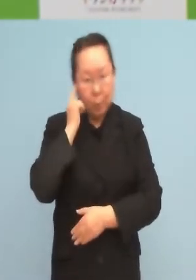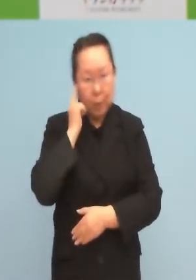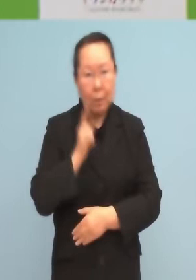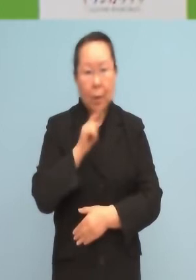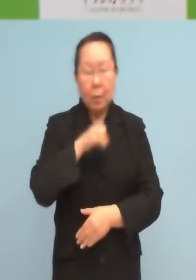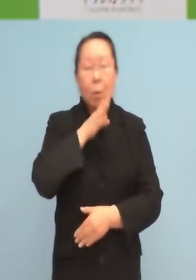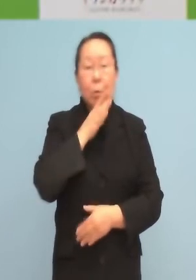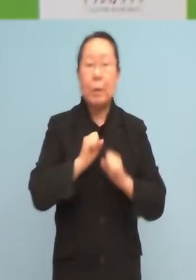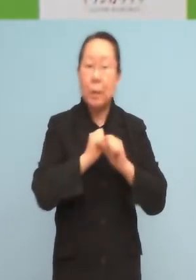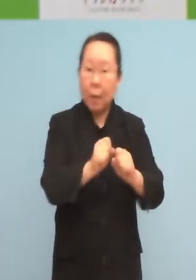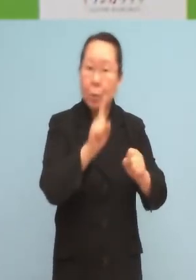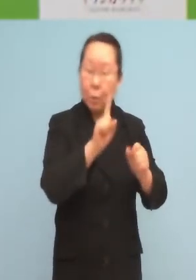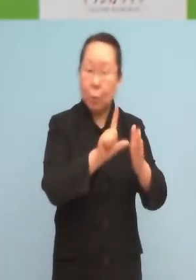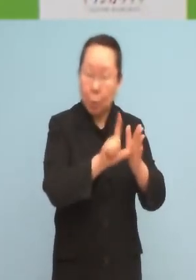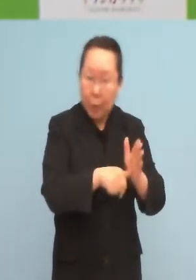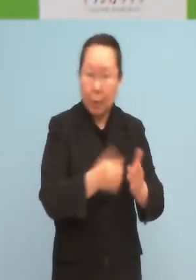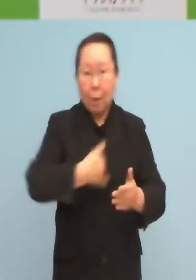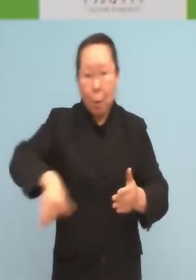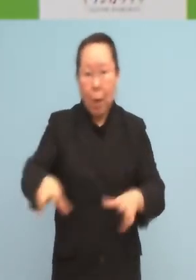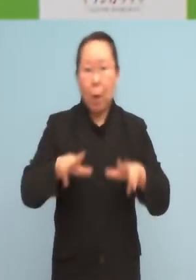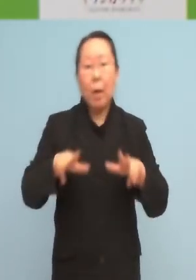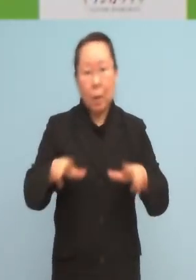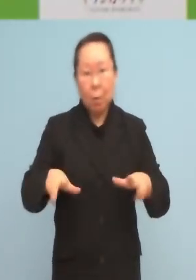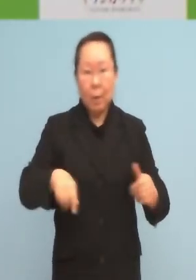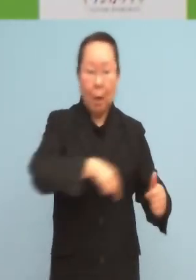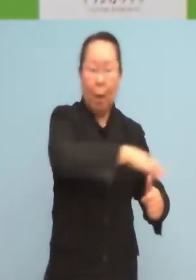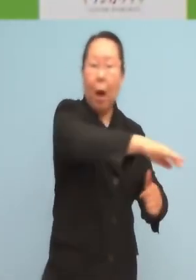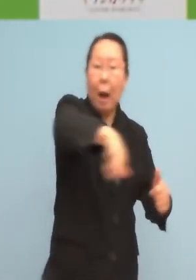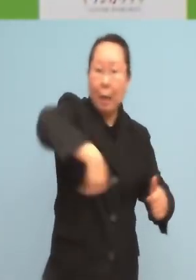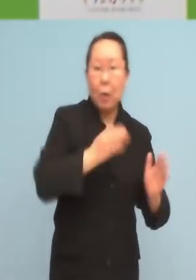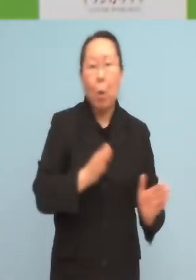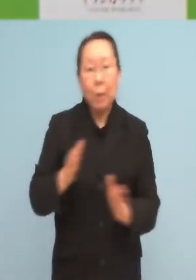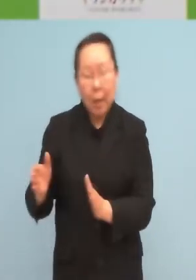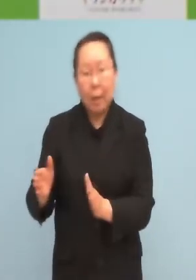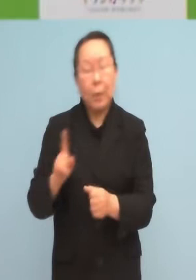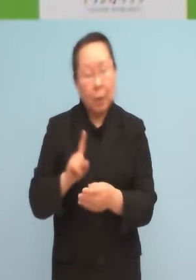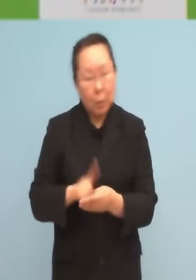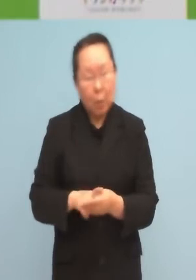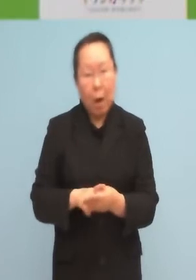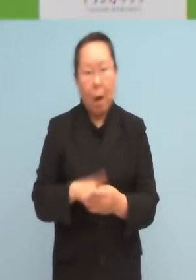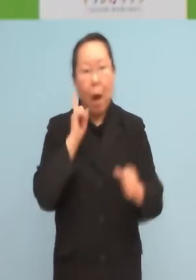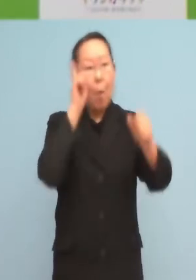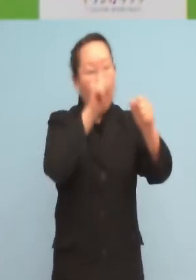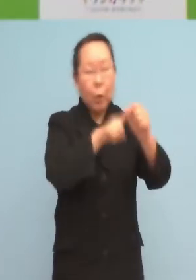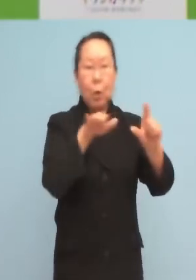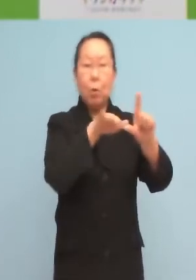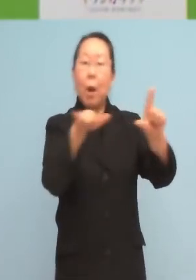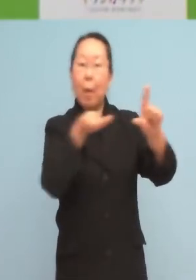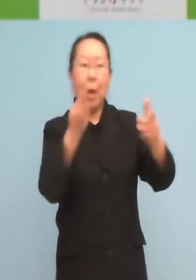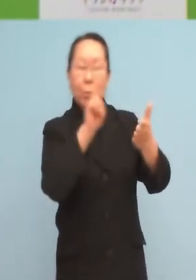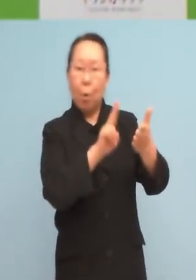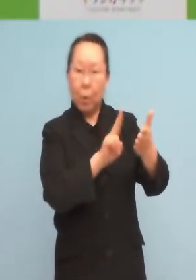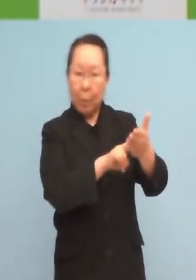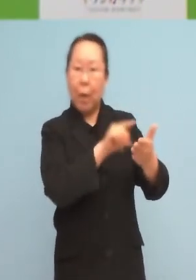実現するためには我々行政は環境整備であるとか、あるいは目標のレベルの設定であるとか、そうい